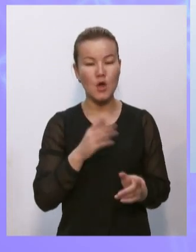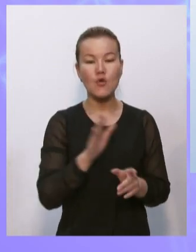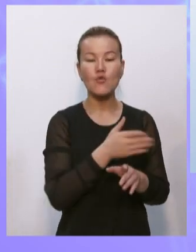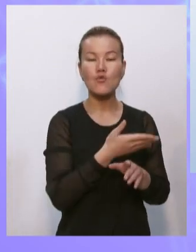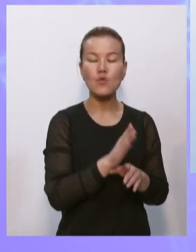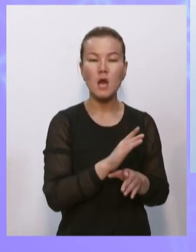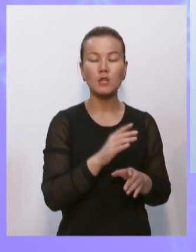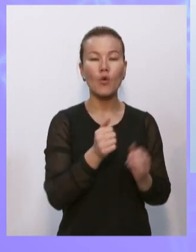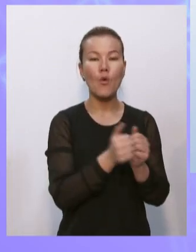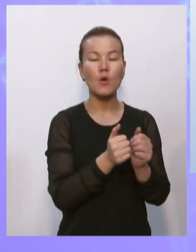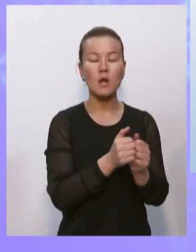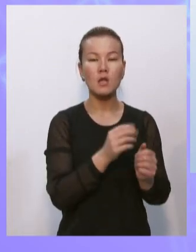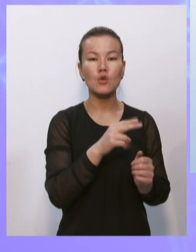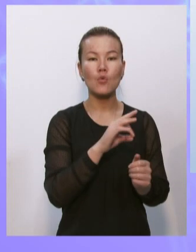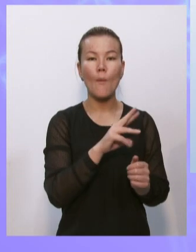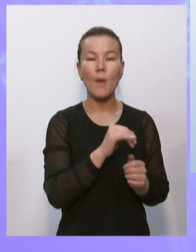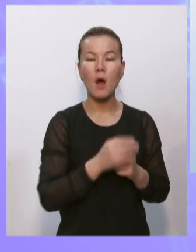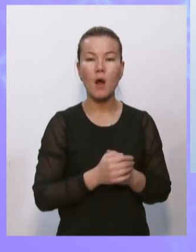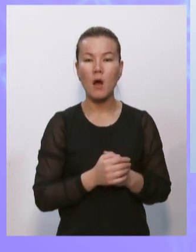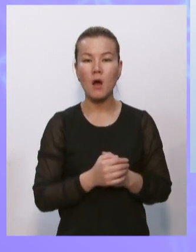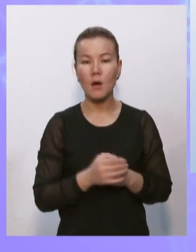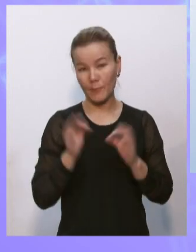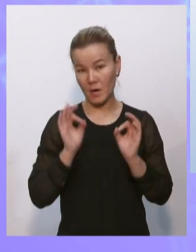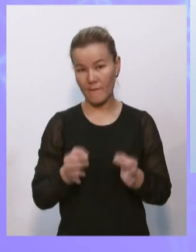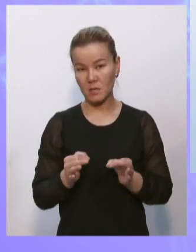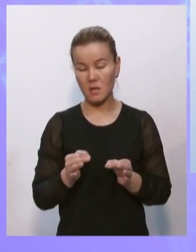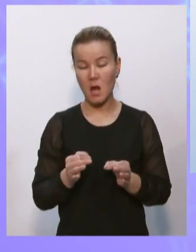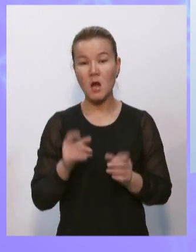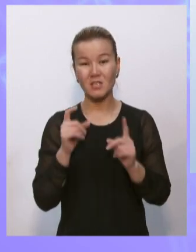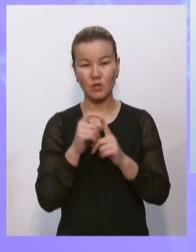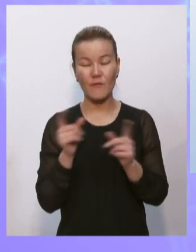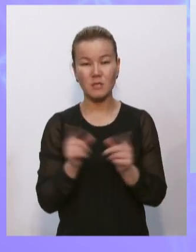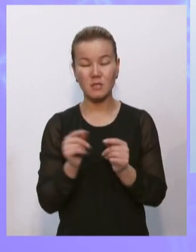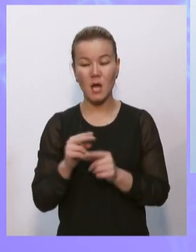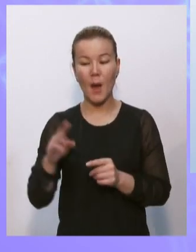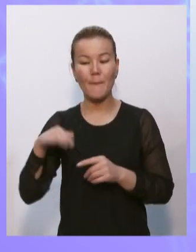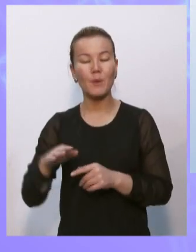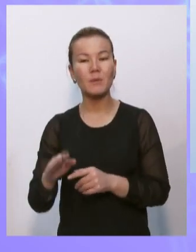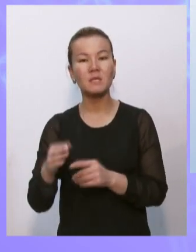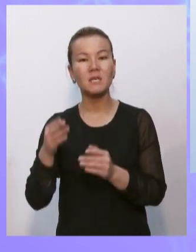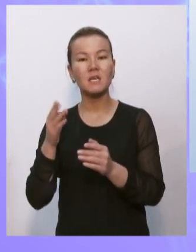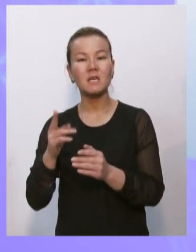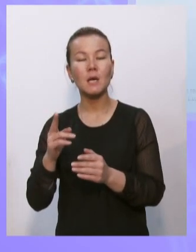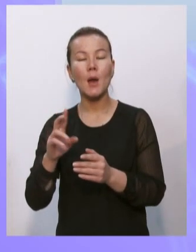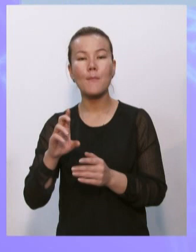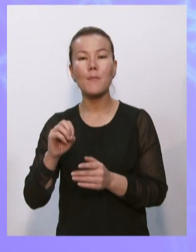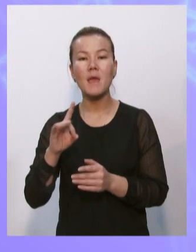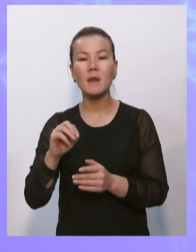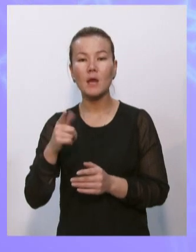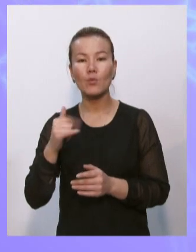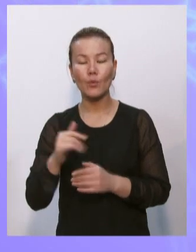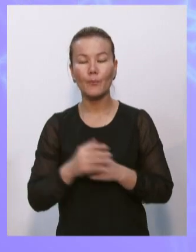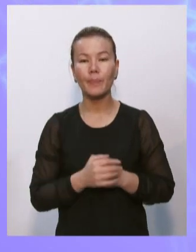Гулять около дома. Правильно. В словосочетании «приплыть к берегу».